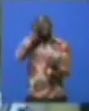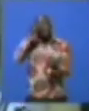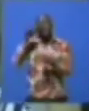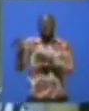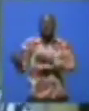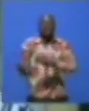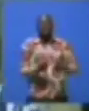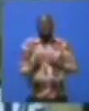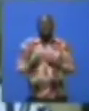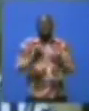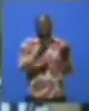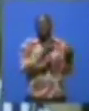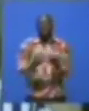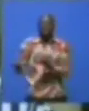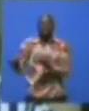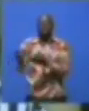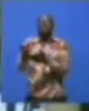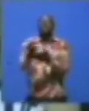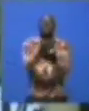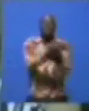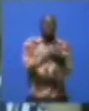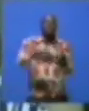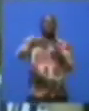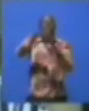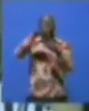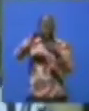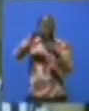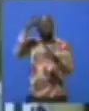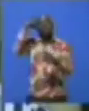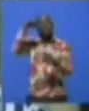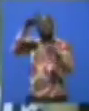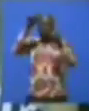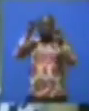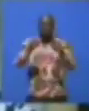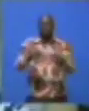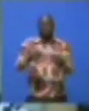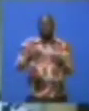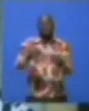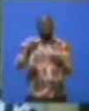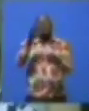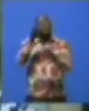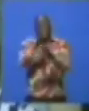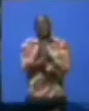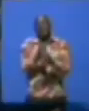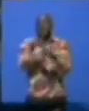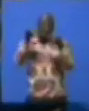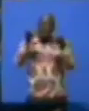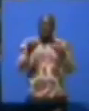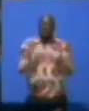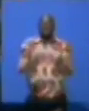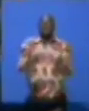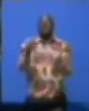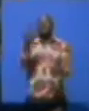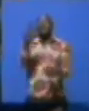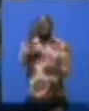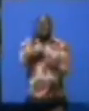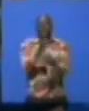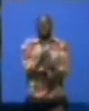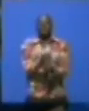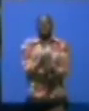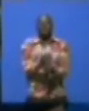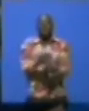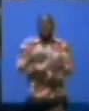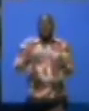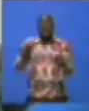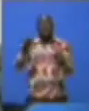à organiser un recrutement spécial pour pouvoir donc absorber donc ceux qui sont restés pendant 3 ans. Le continuum éducatif a également